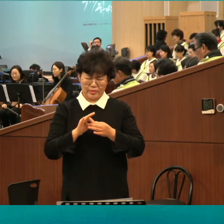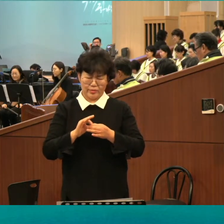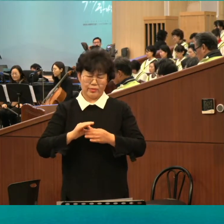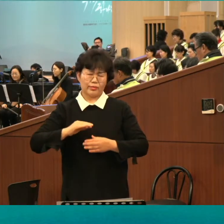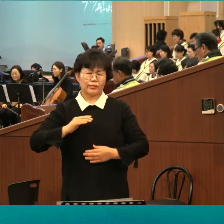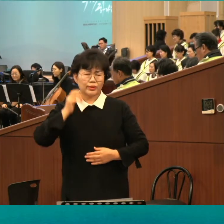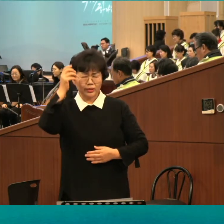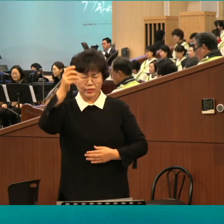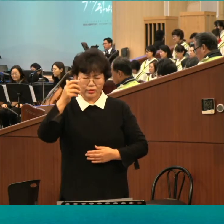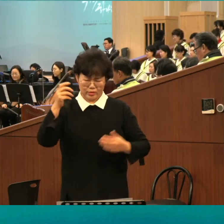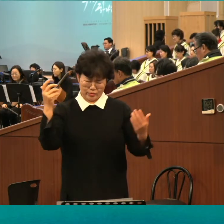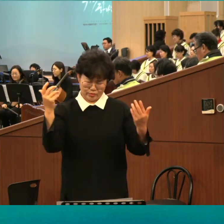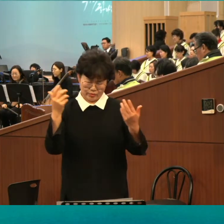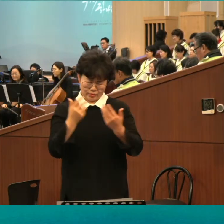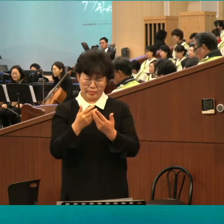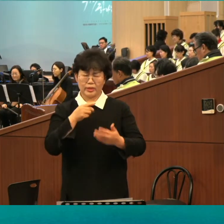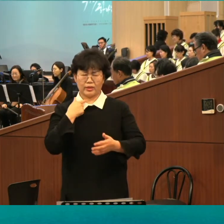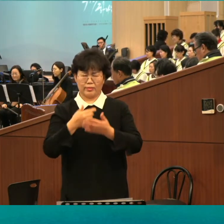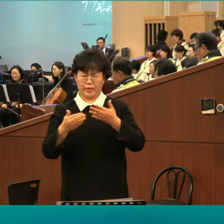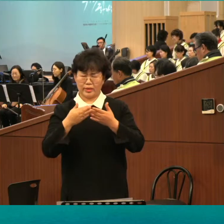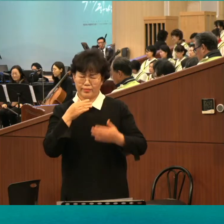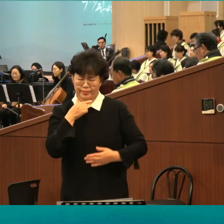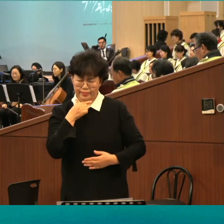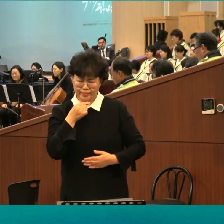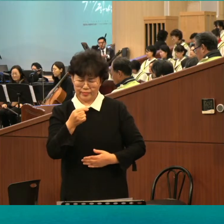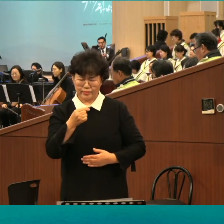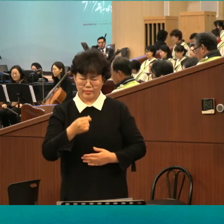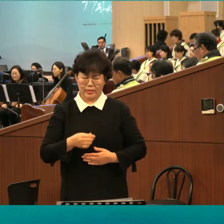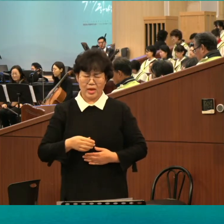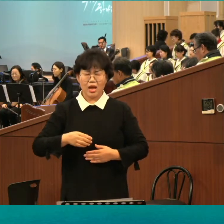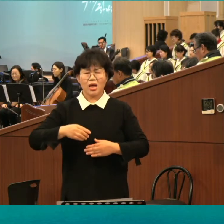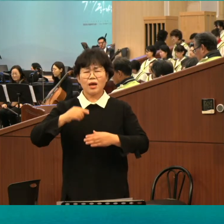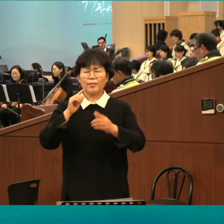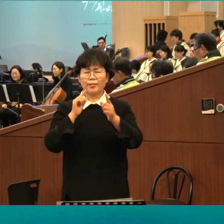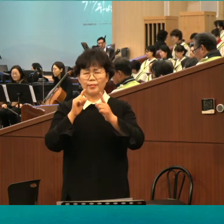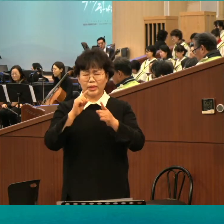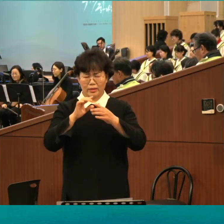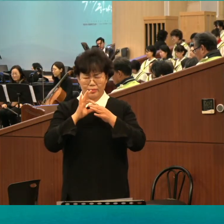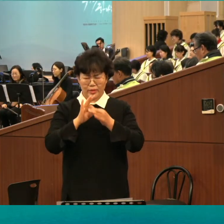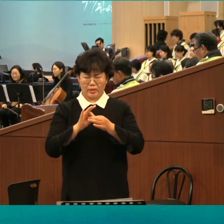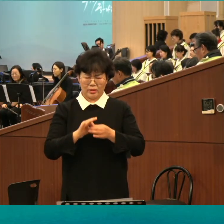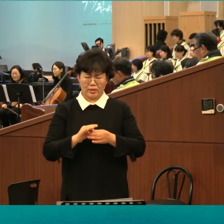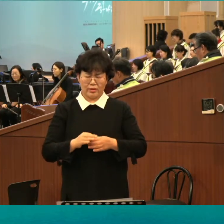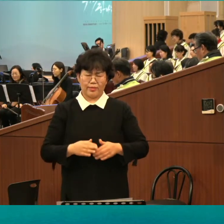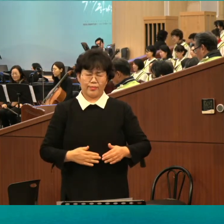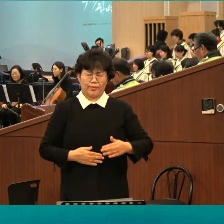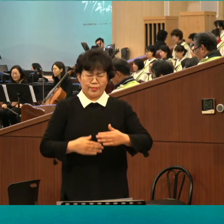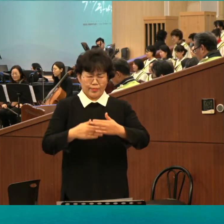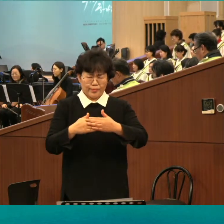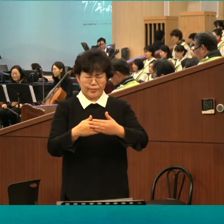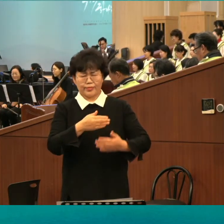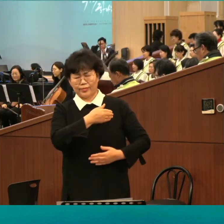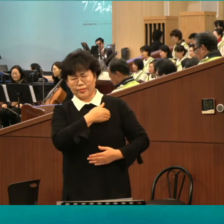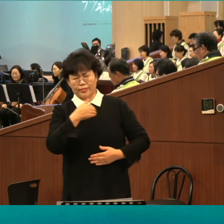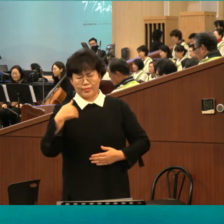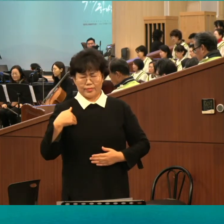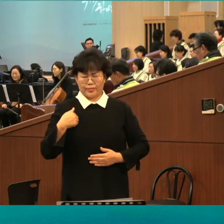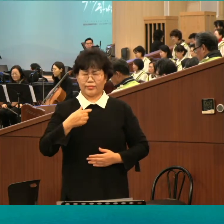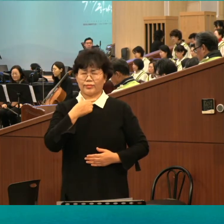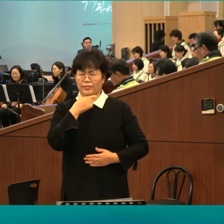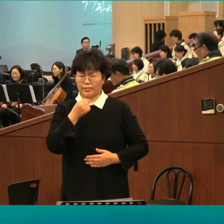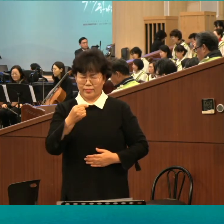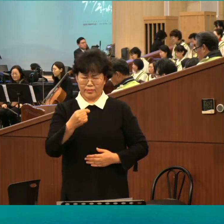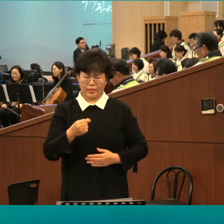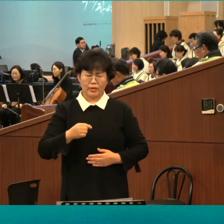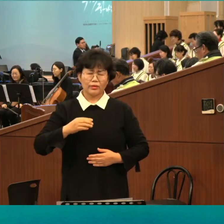충만함을 경험하게 하시고 말씀으로 배부름을 얻는 복된 시간 되게 하여 주시옵소서. 우리의 영혼을 새롭게